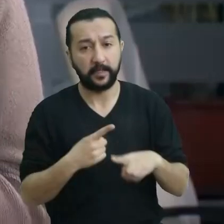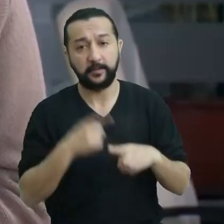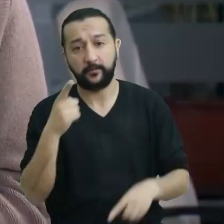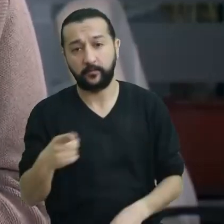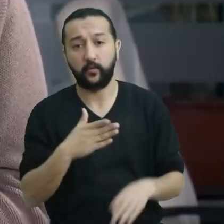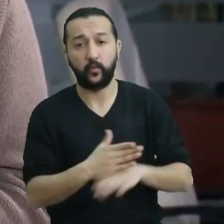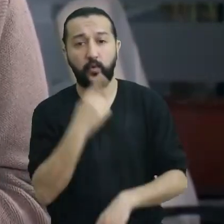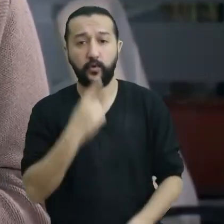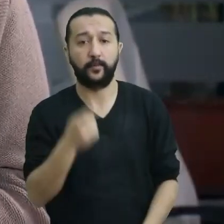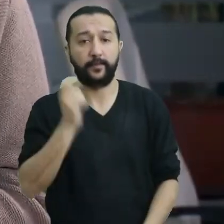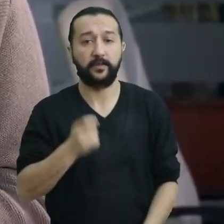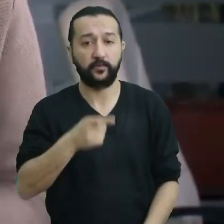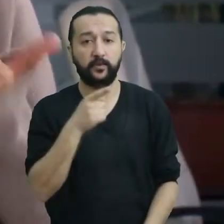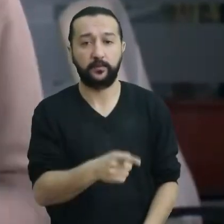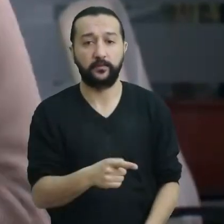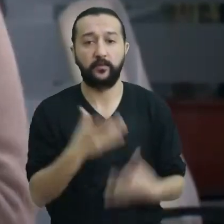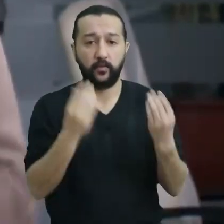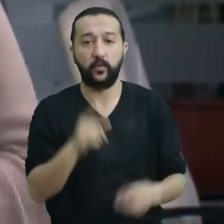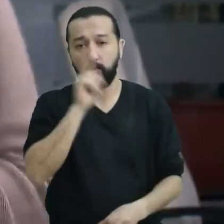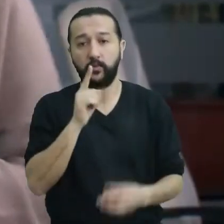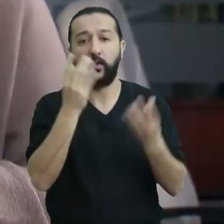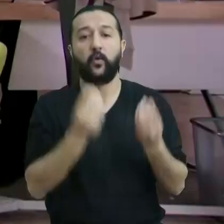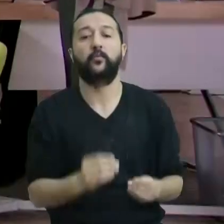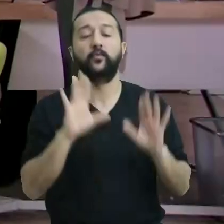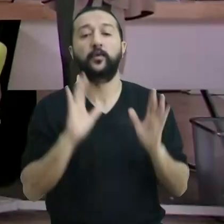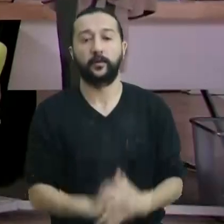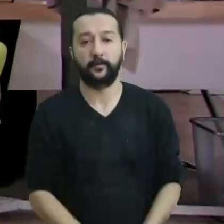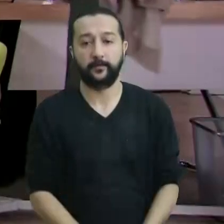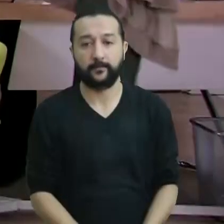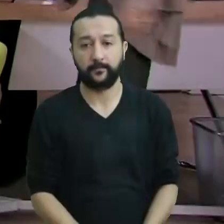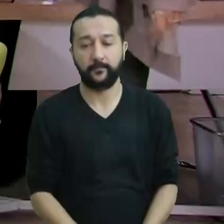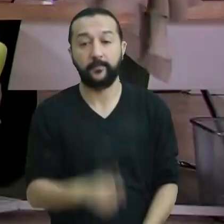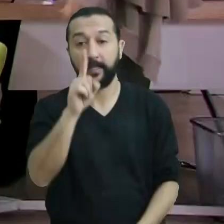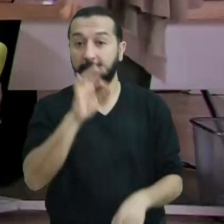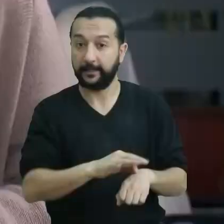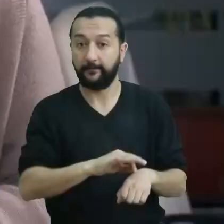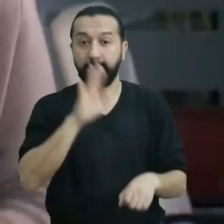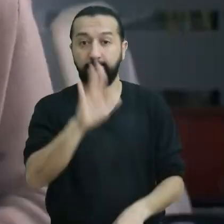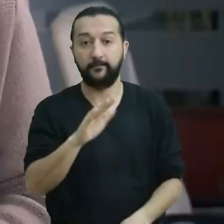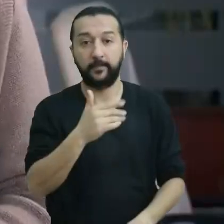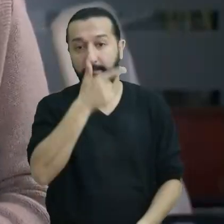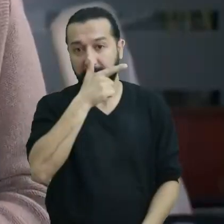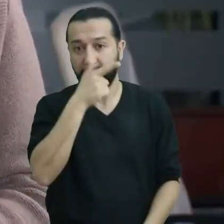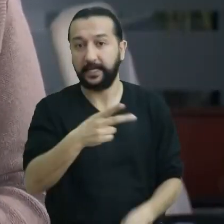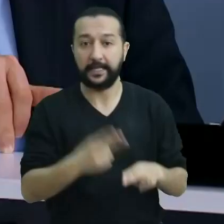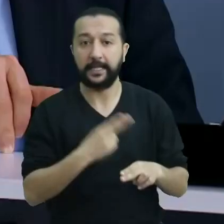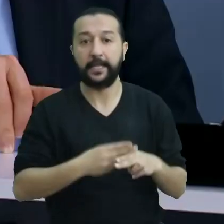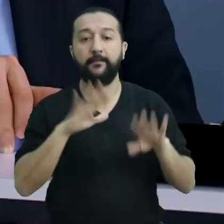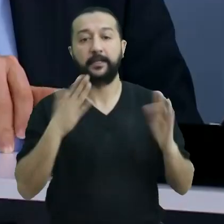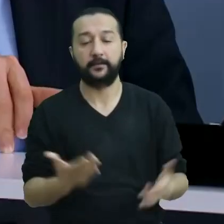de doğru söylemek zorunda. Dolayısıyla olmuyor. Bir dakika. Perşembeyi